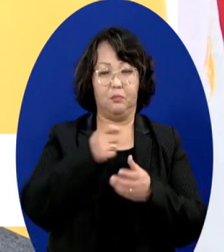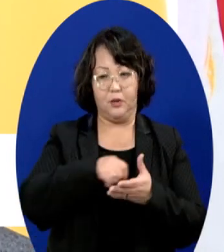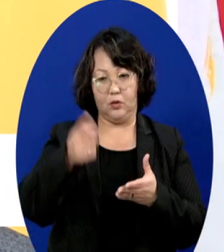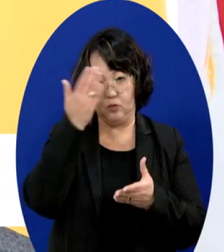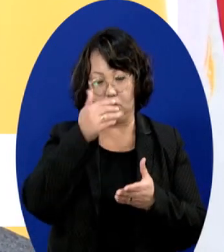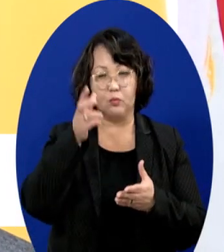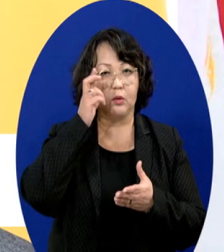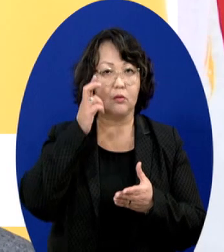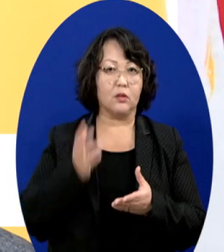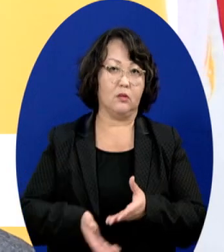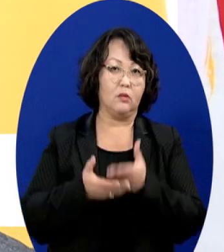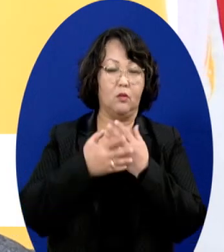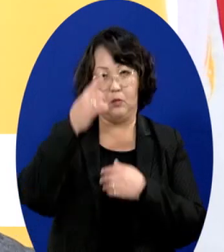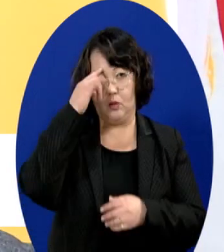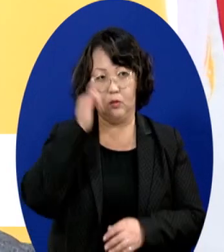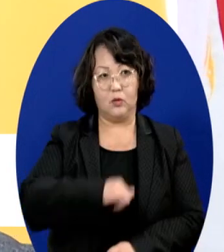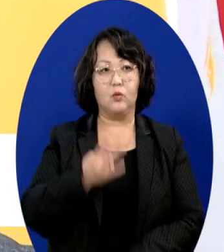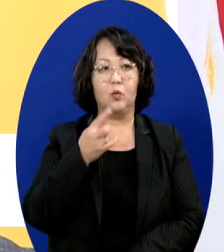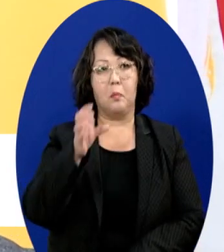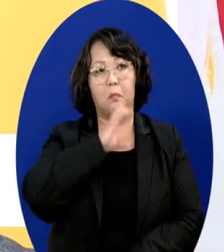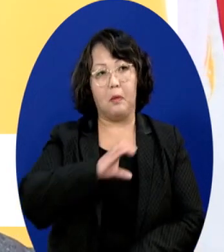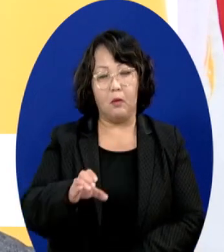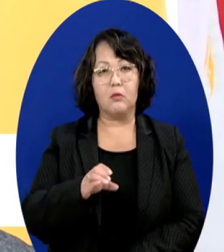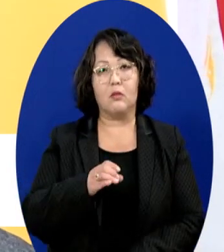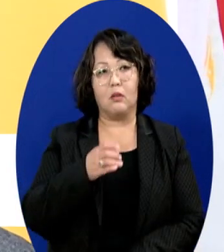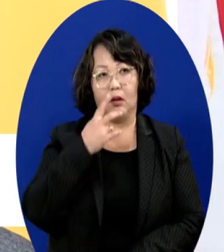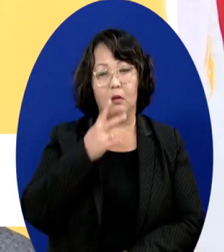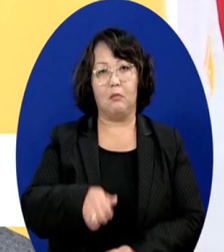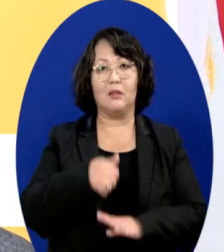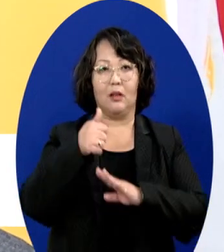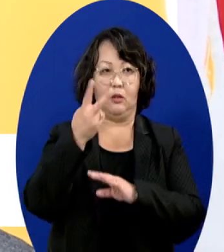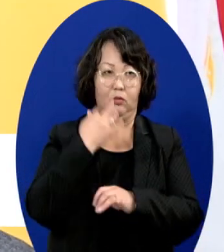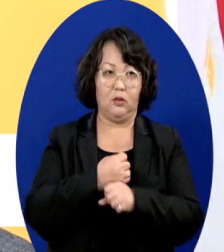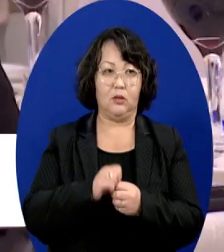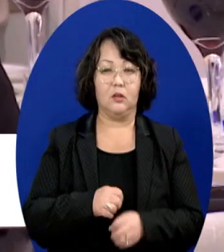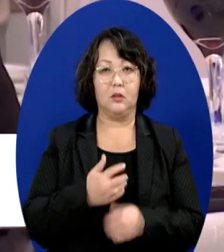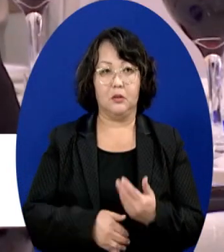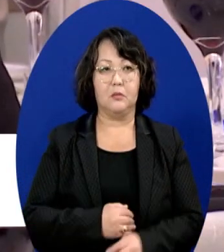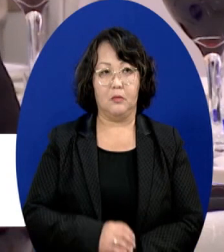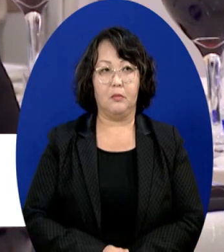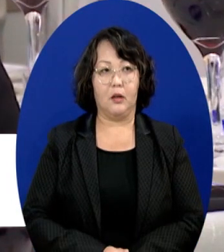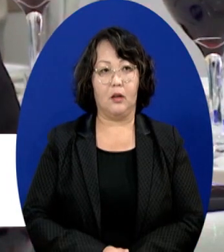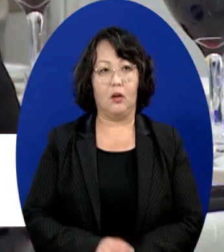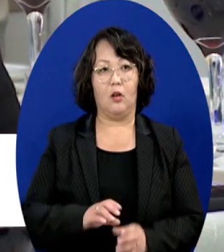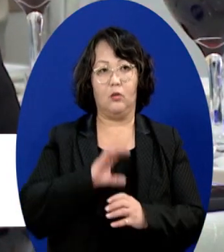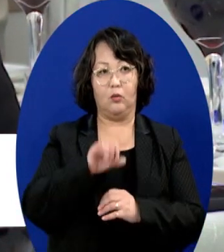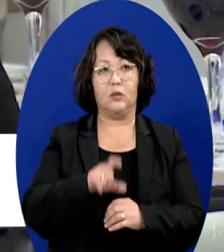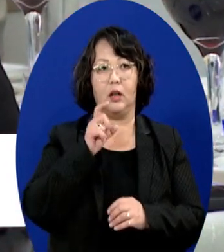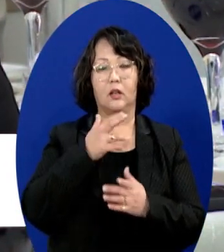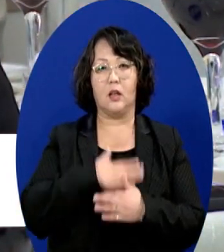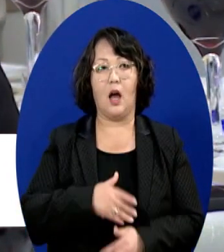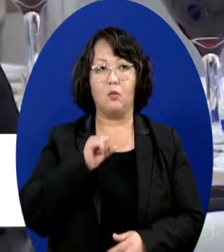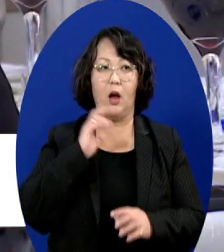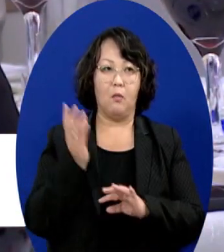зэрэг асуудлаар Монгол улсаас нэгдсэн үндэсний байгууллагын хүрээнд бас маллалан үйл ажиллагаа хэрэгжүүлдэг байна. Дэлхийн инх тайван аюулгүй